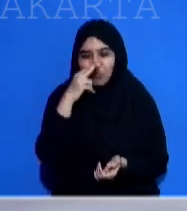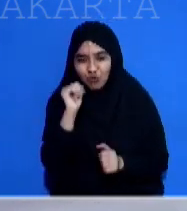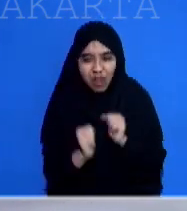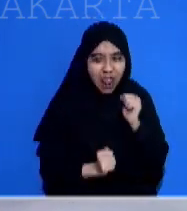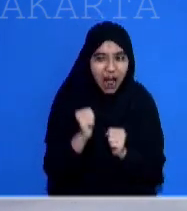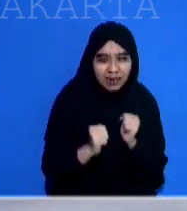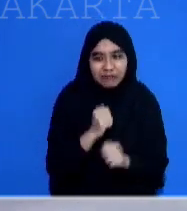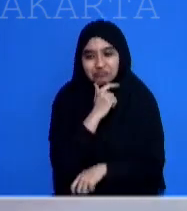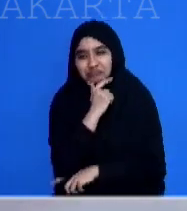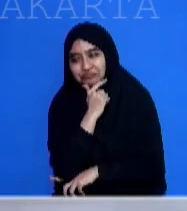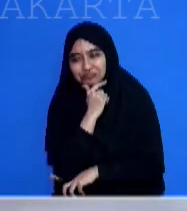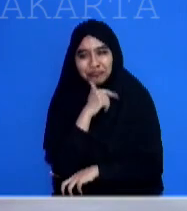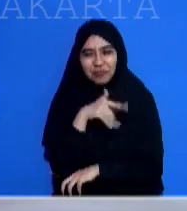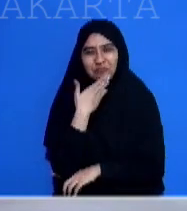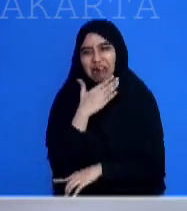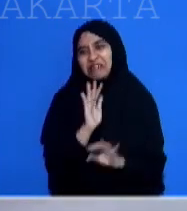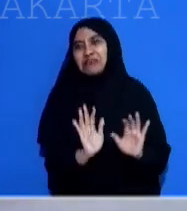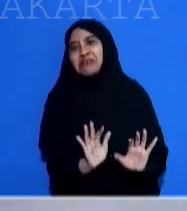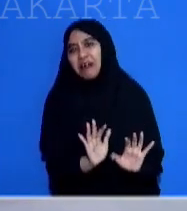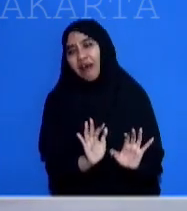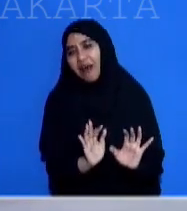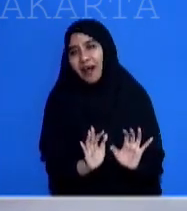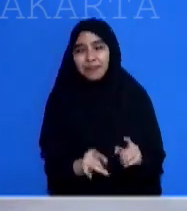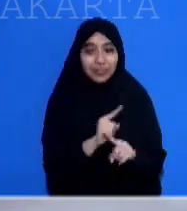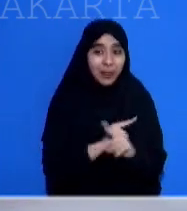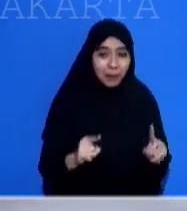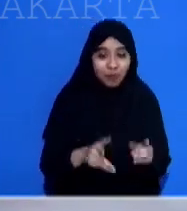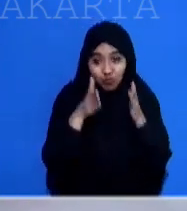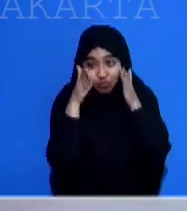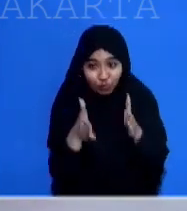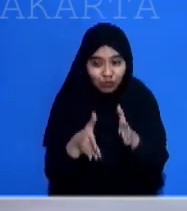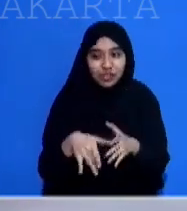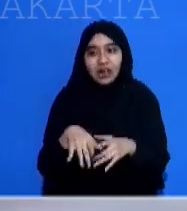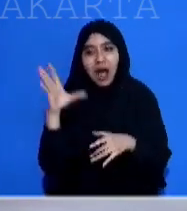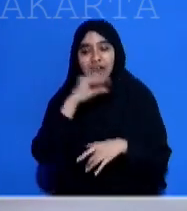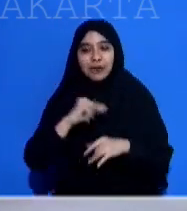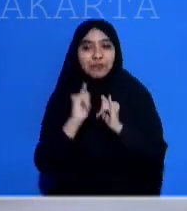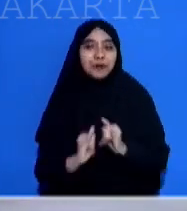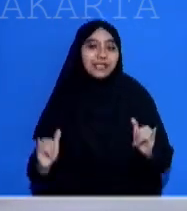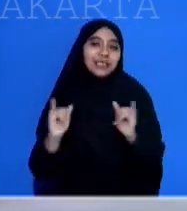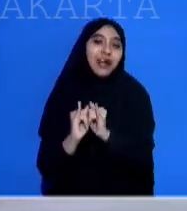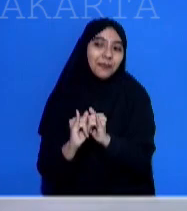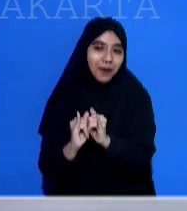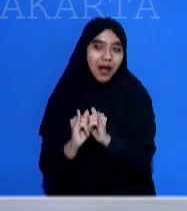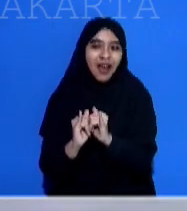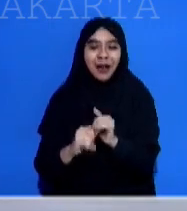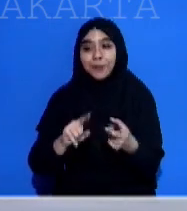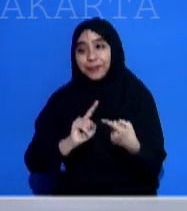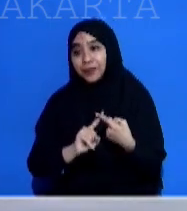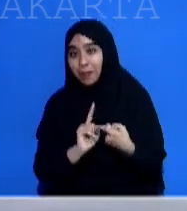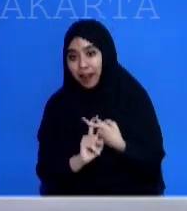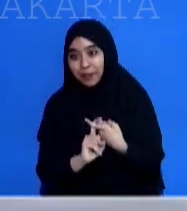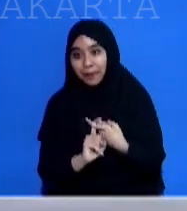itu sudah lumrah namun e terkait khusus hari ini kita bersama-sama dengan rekan-rekan